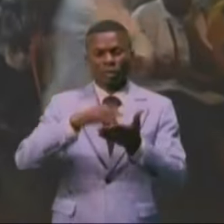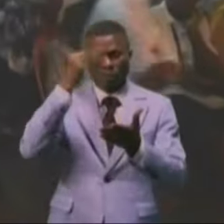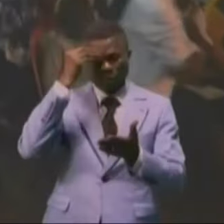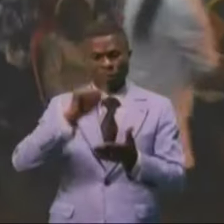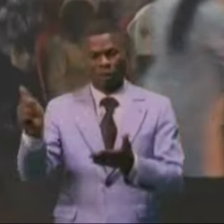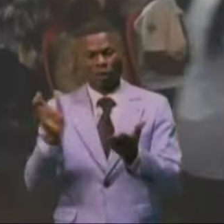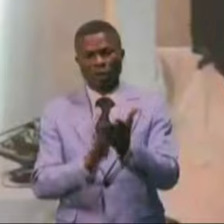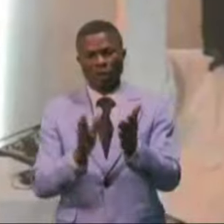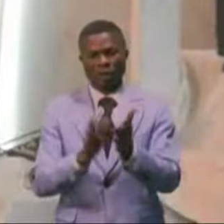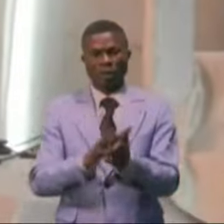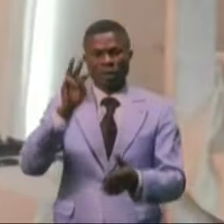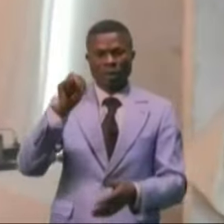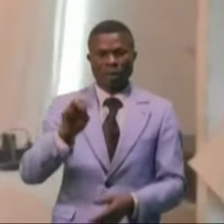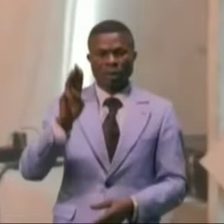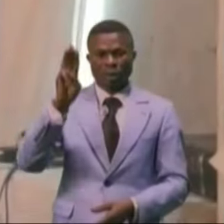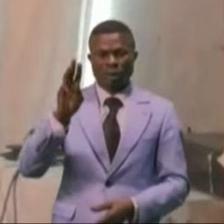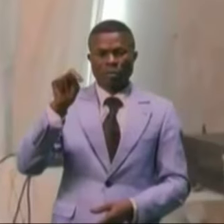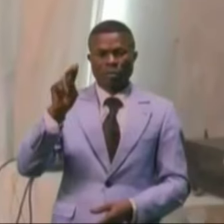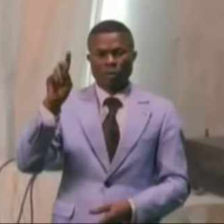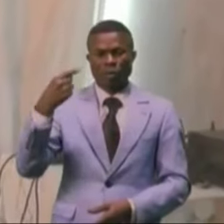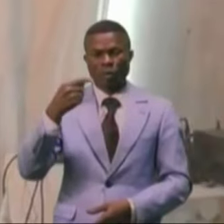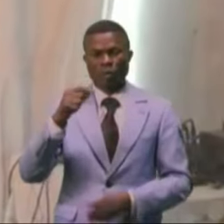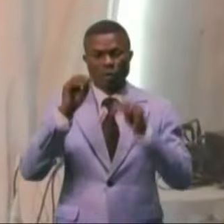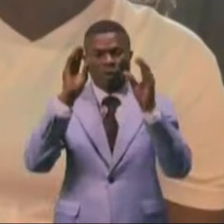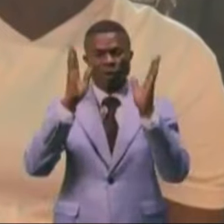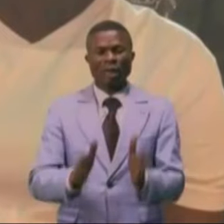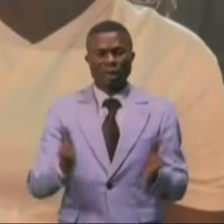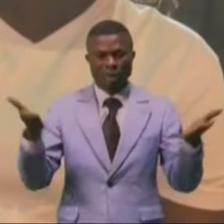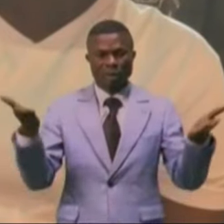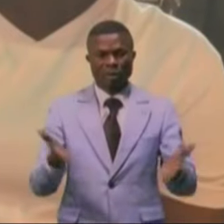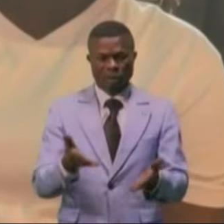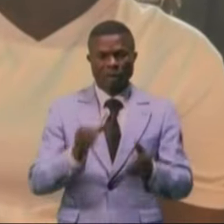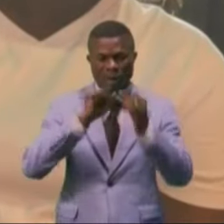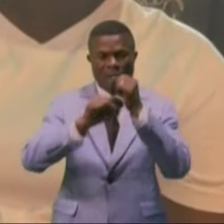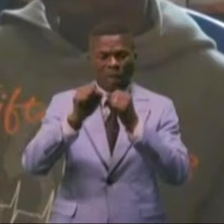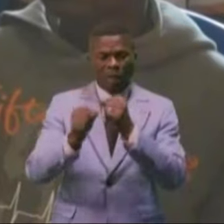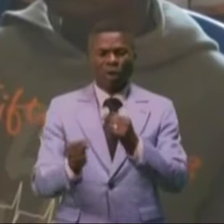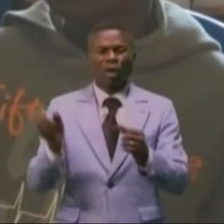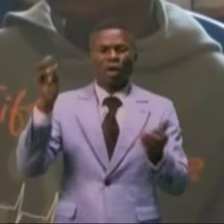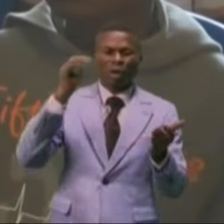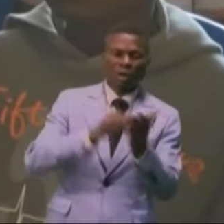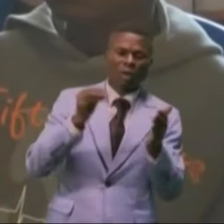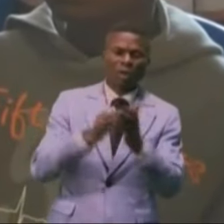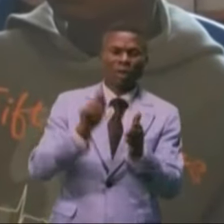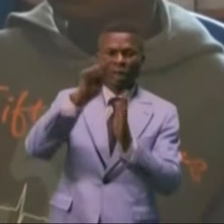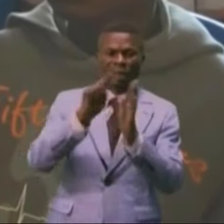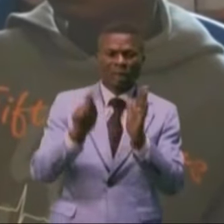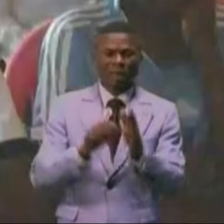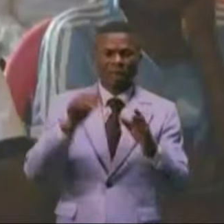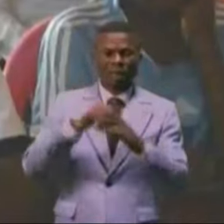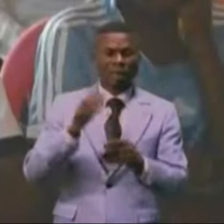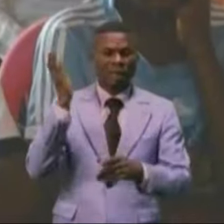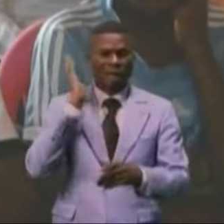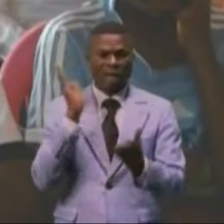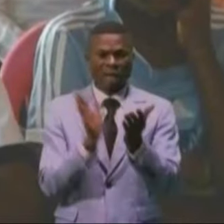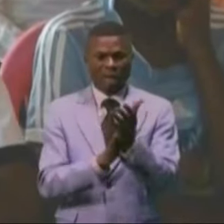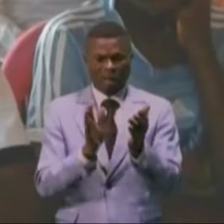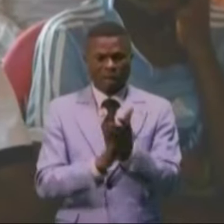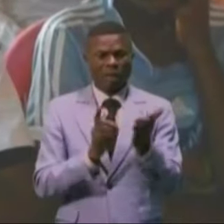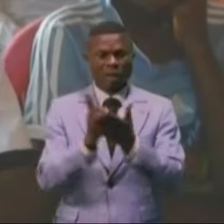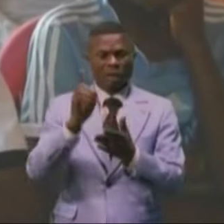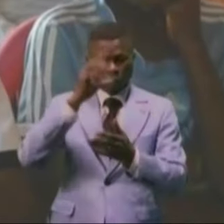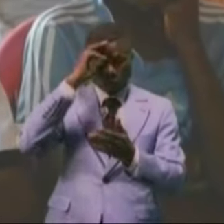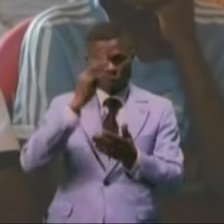de Mboudi et leurs enseignants ont été sensibilisés sur les harcèlements sexuels en milieu scolaire, qui est une violation des droits humains et